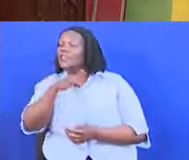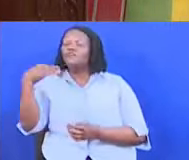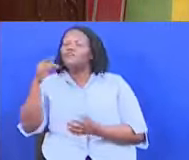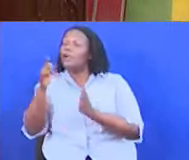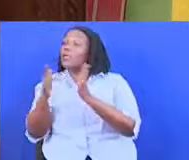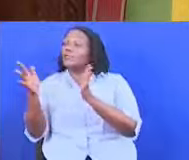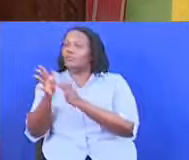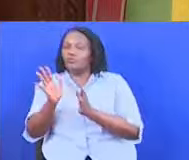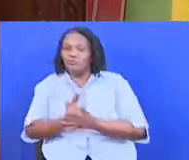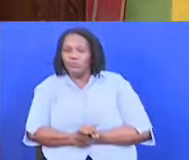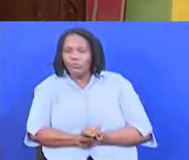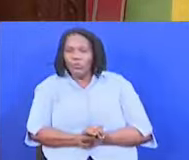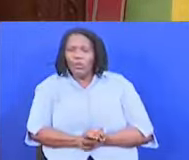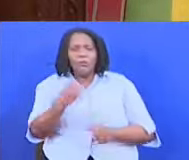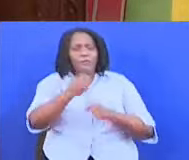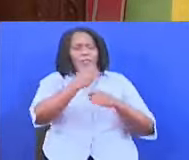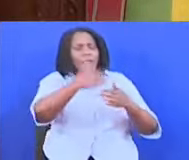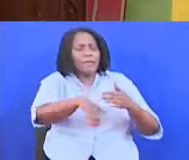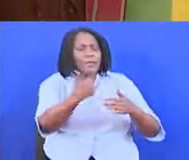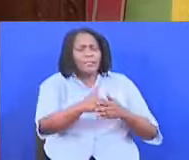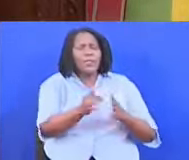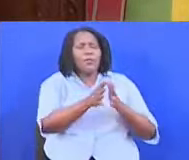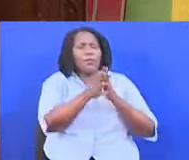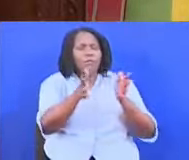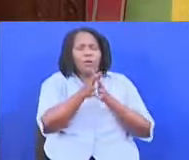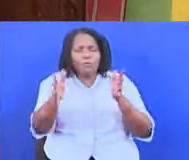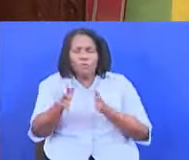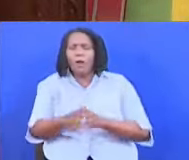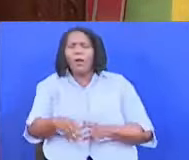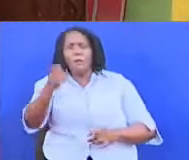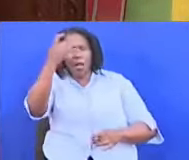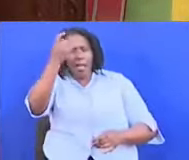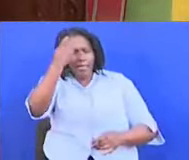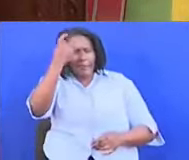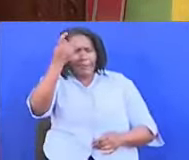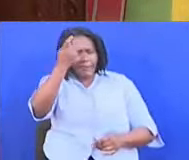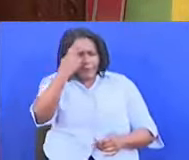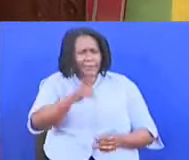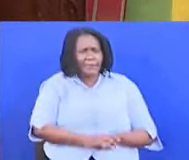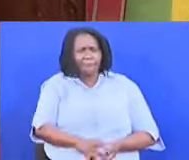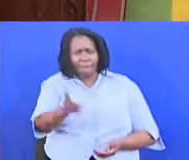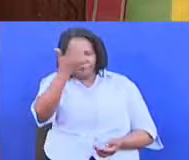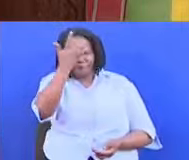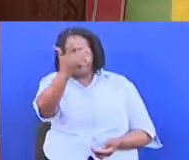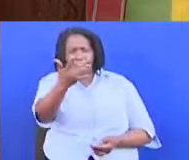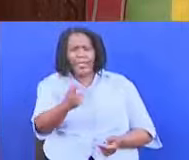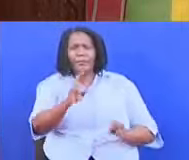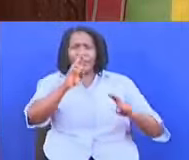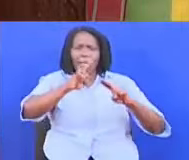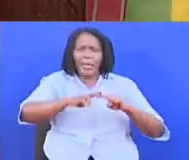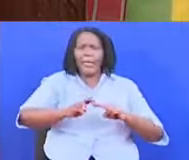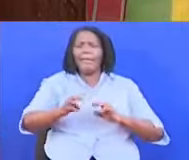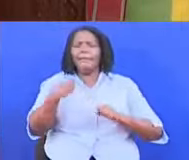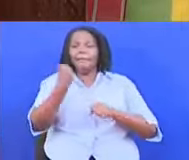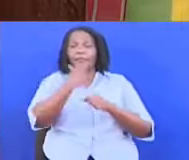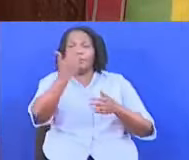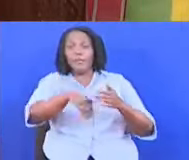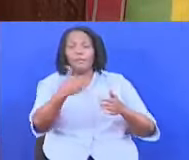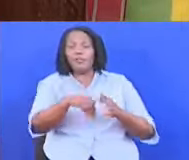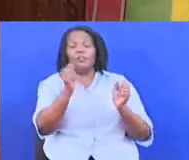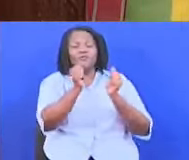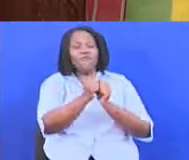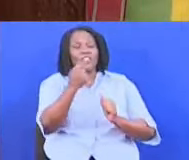ambapo watu wanakaa wafanya biashara wakubwa wenye akili zao timamu, wenye pesa zao nyingi, wanakaa wafanya biashara 10